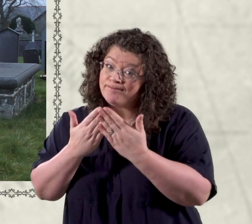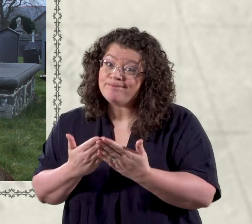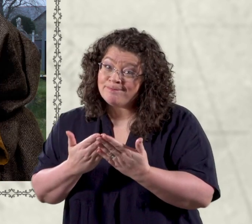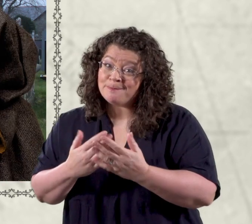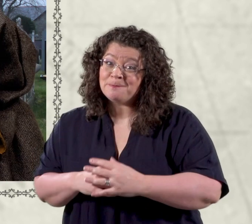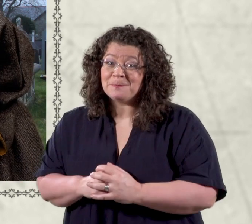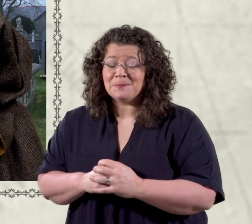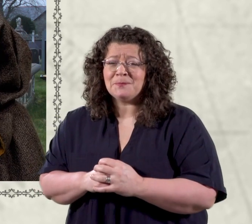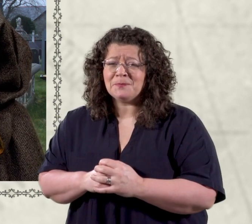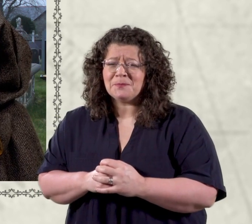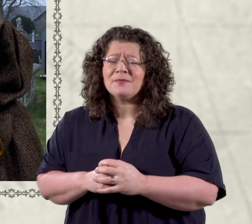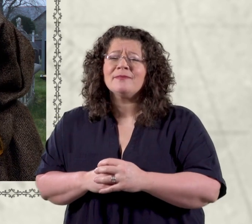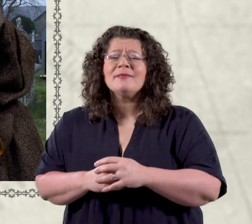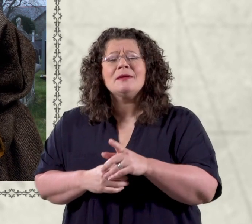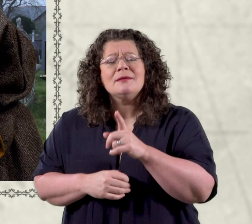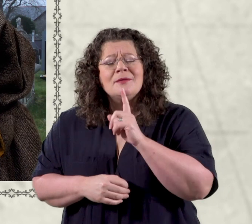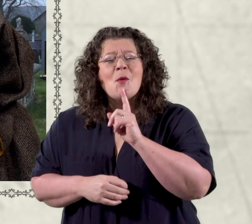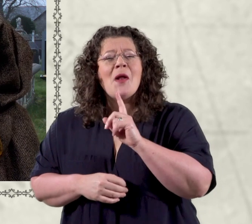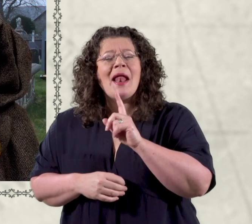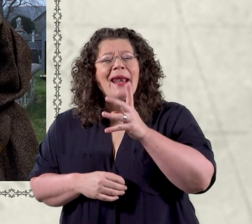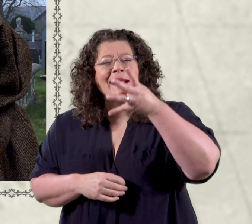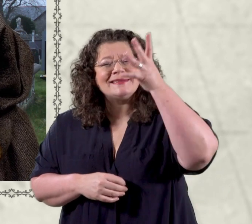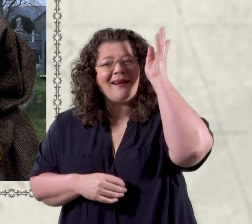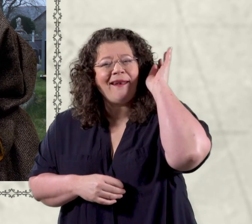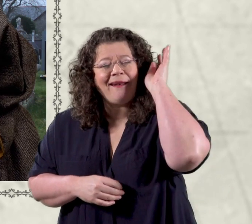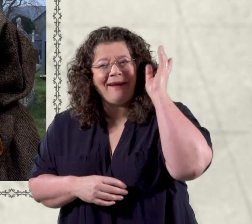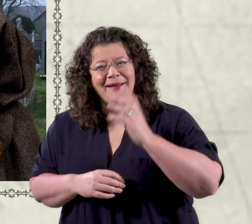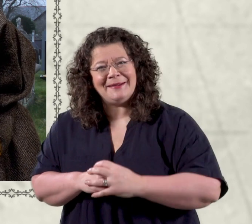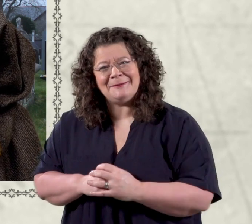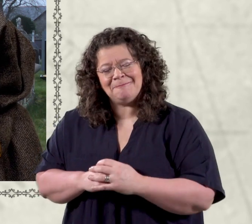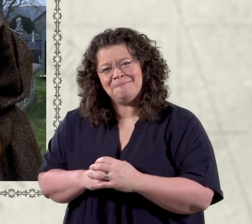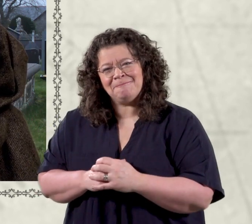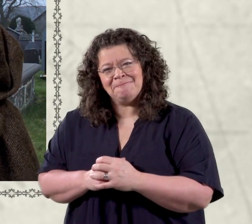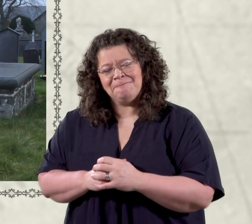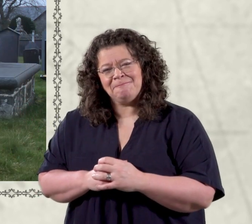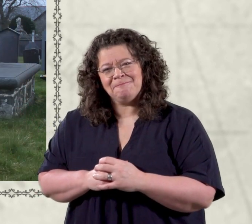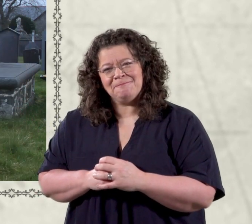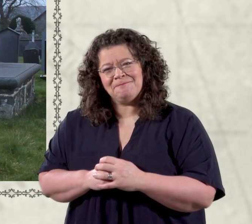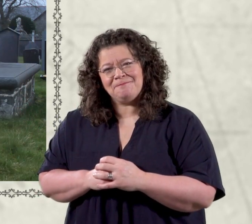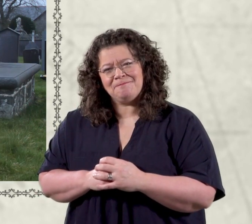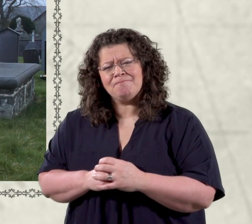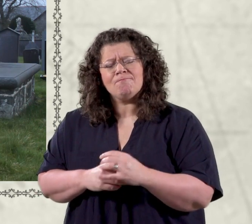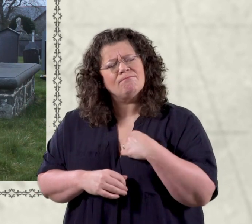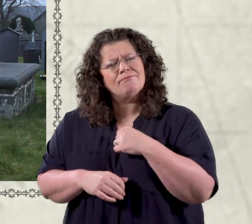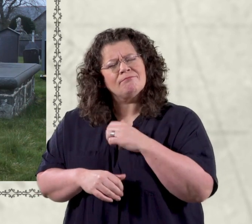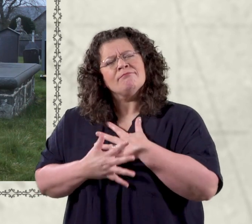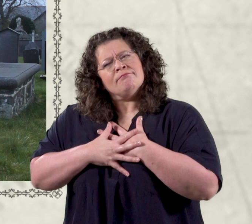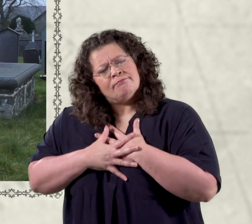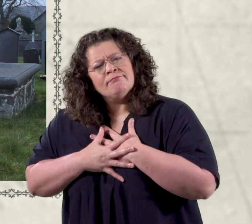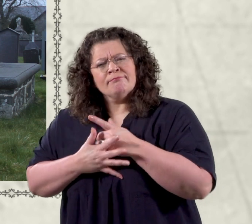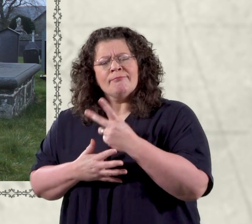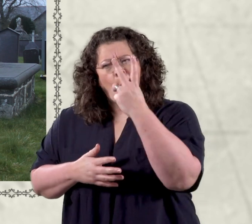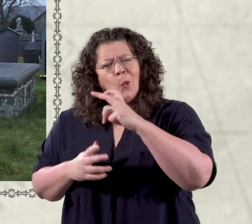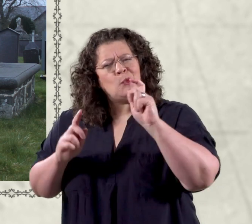astudio. Deus lux mea est. O, roeddwn i'n